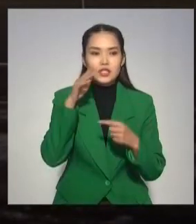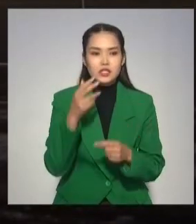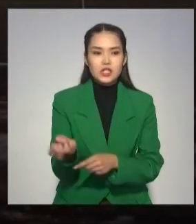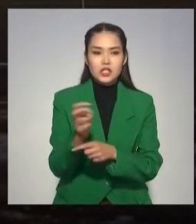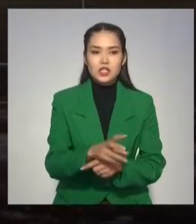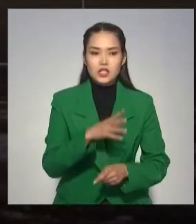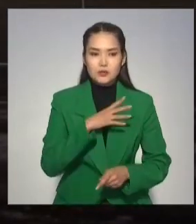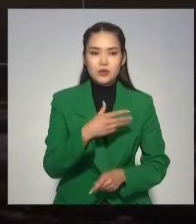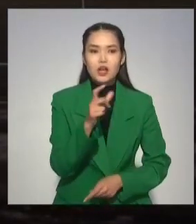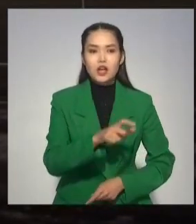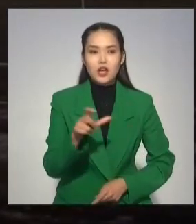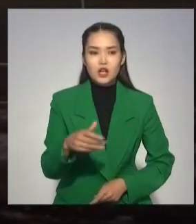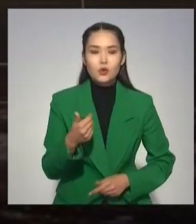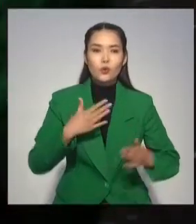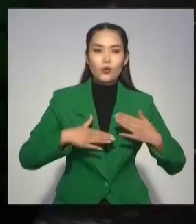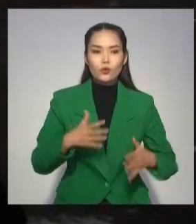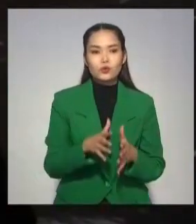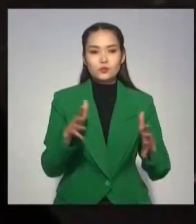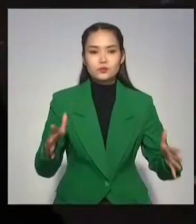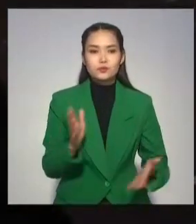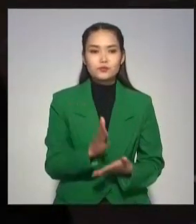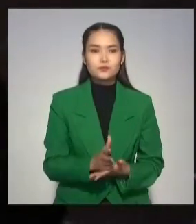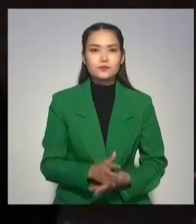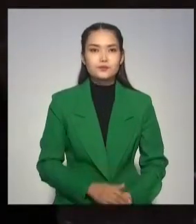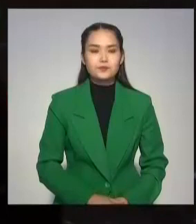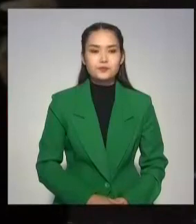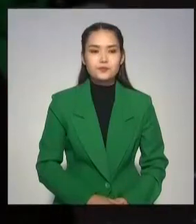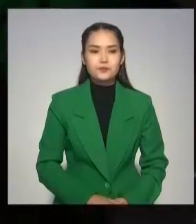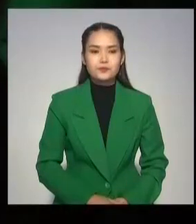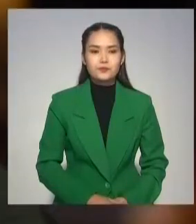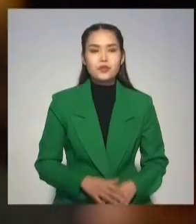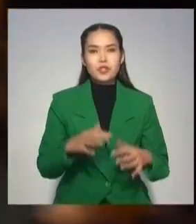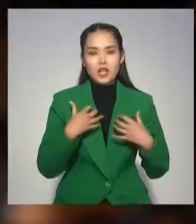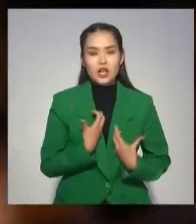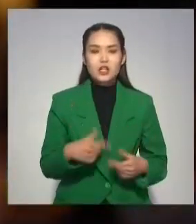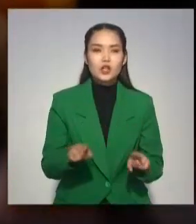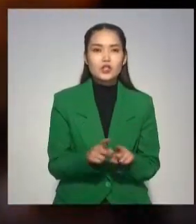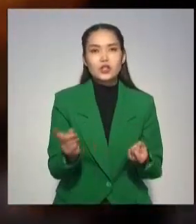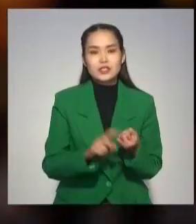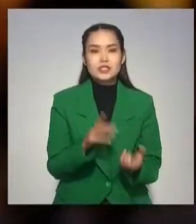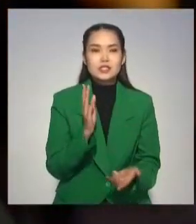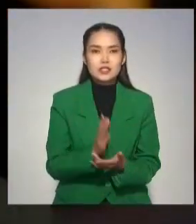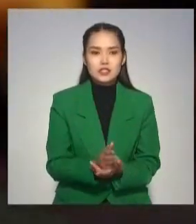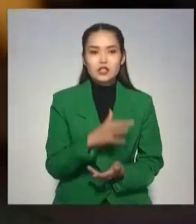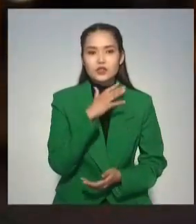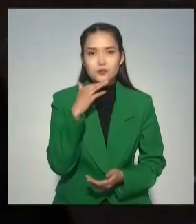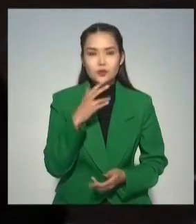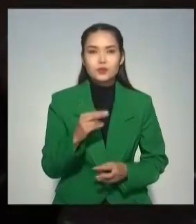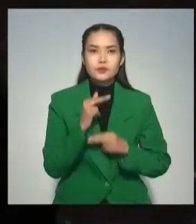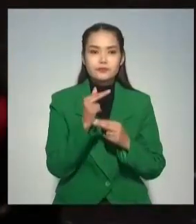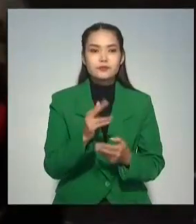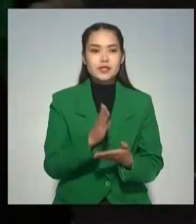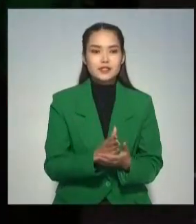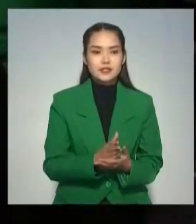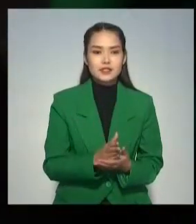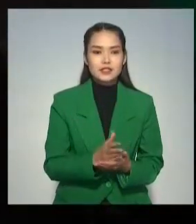Ал күтіп алушылардың қуанышында шек жоқ. Аяулымда сағына күткен әкесімен қауышты. Ол әкесін 12 күн көрмеген. Біз папамызды